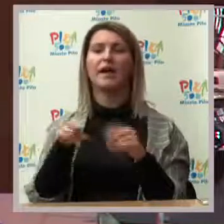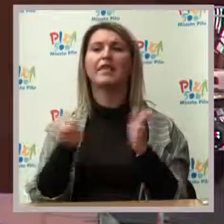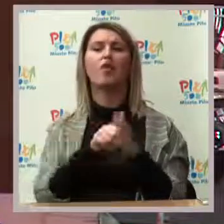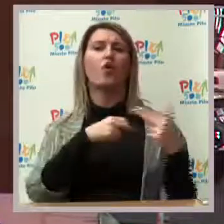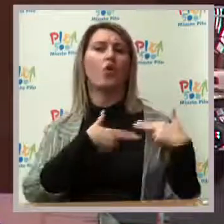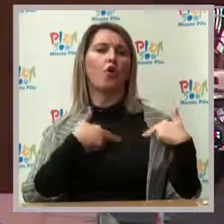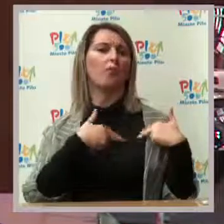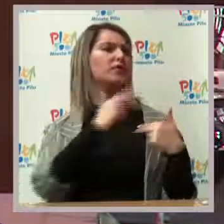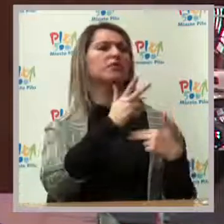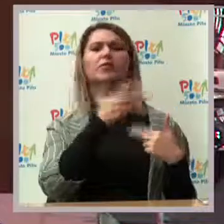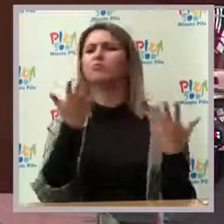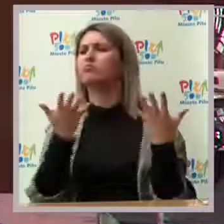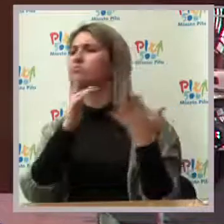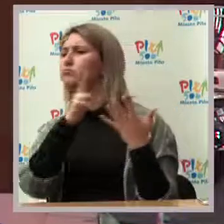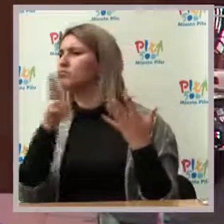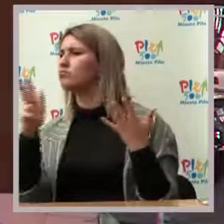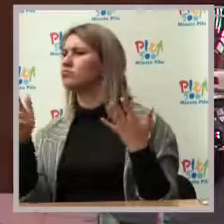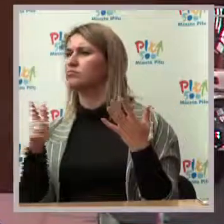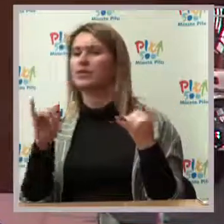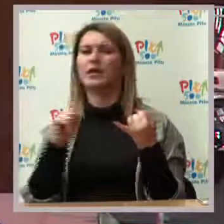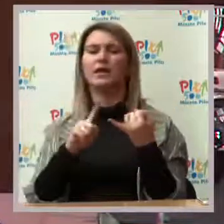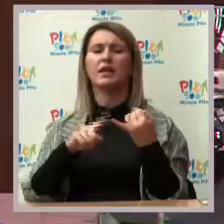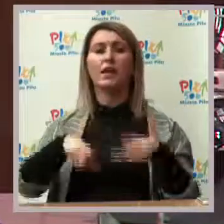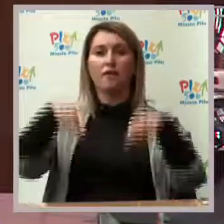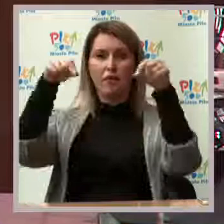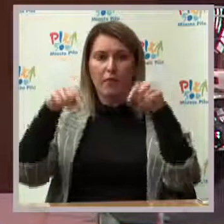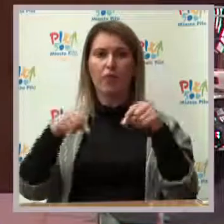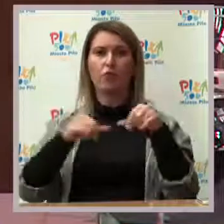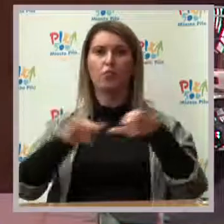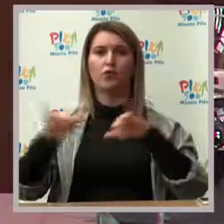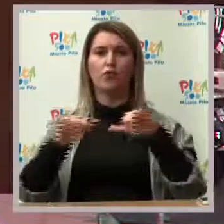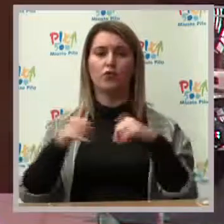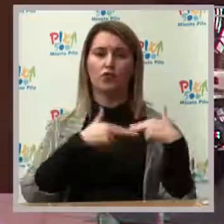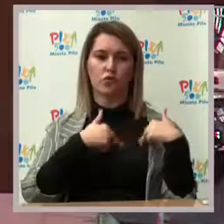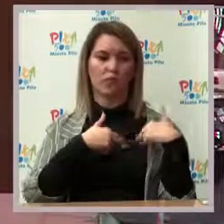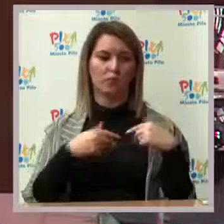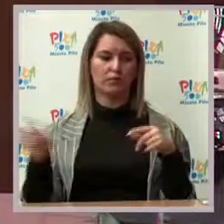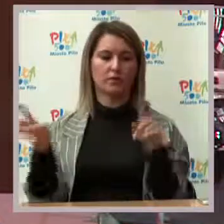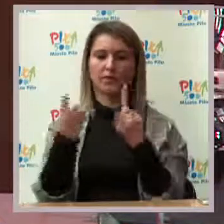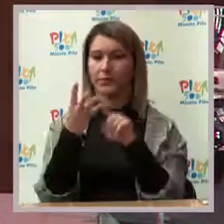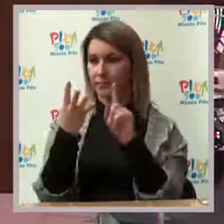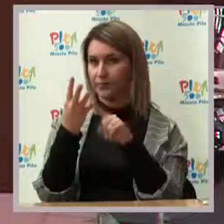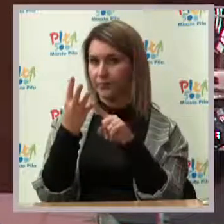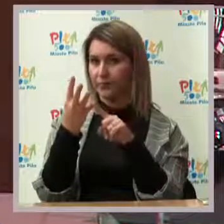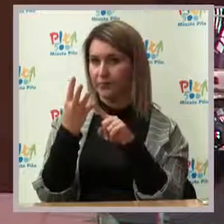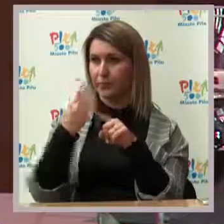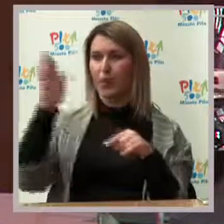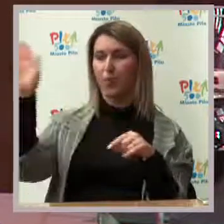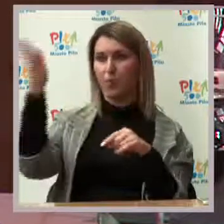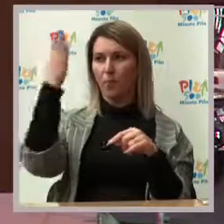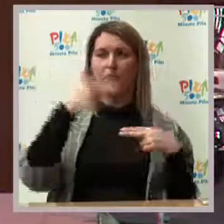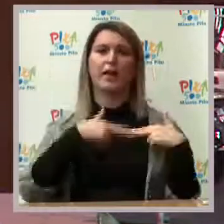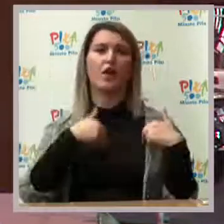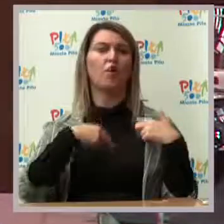komisji Rady Miasta Piły oraz wyboru przewodniczących komisji. Punkt czwarty. W sprawie powołania